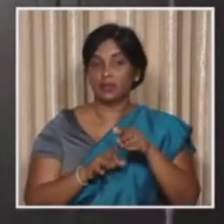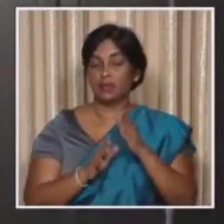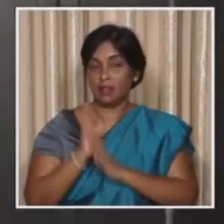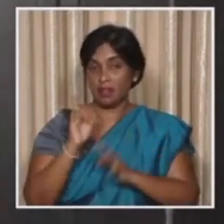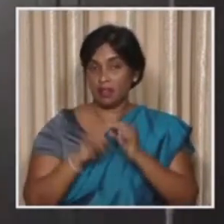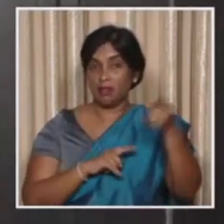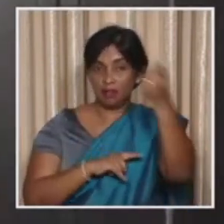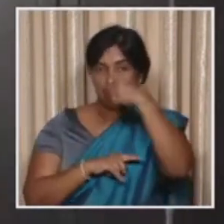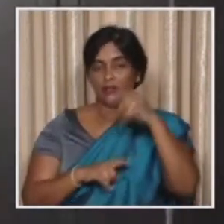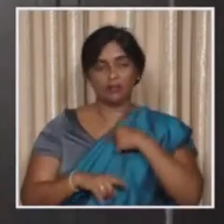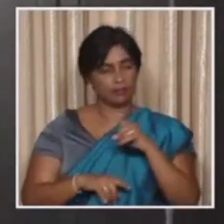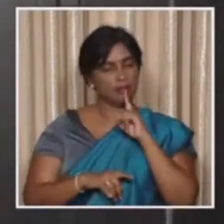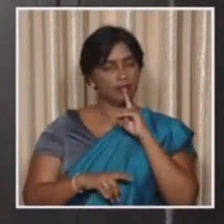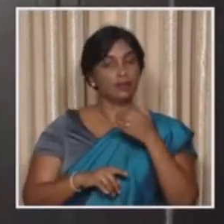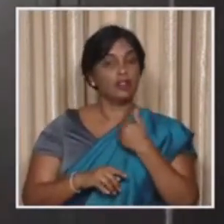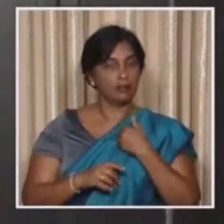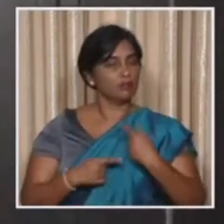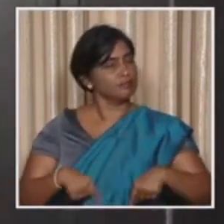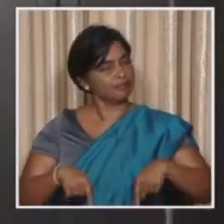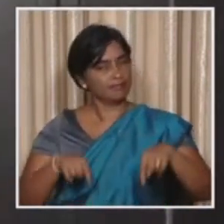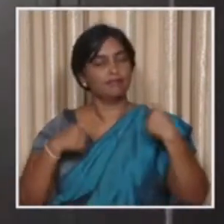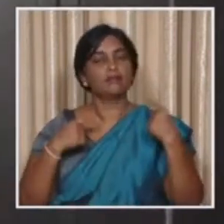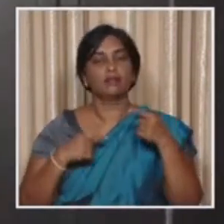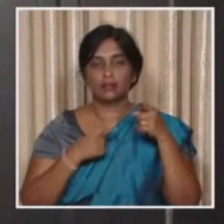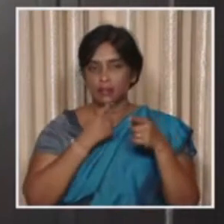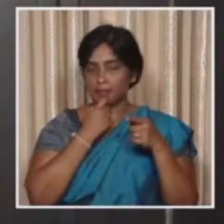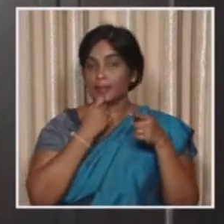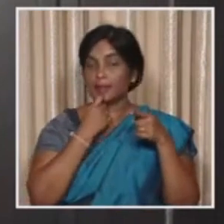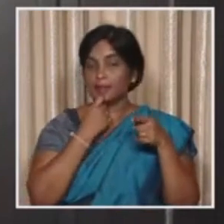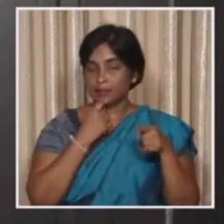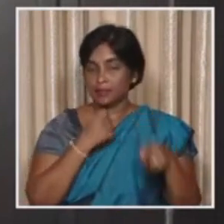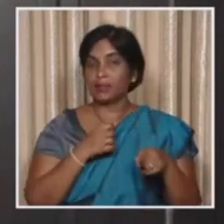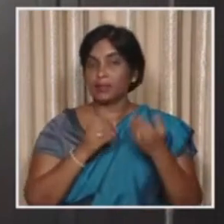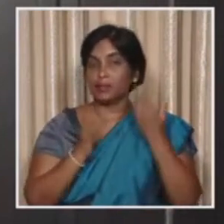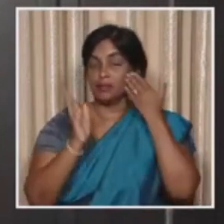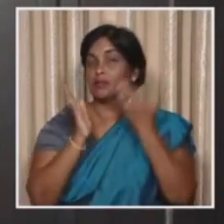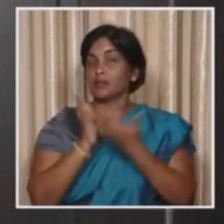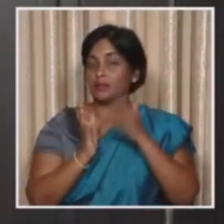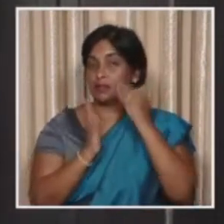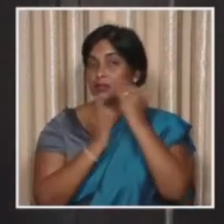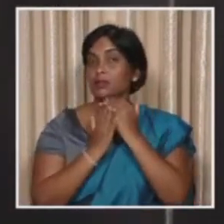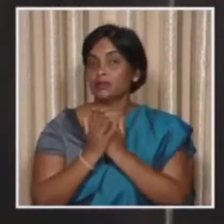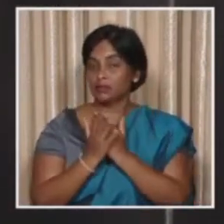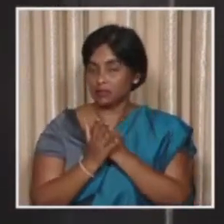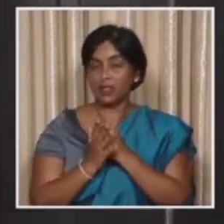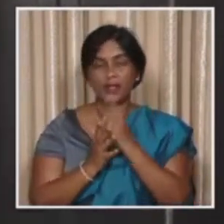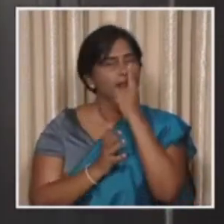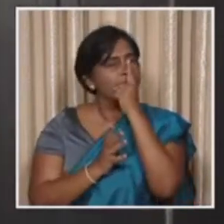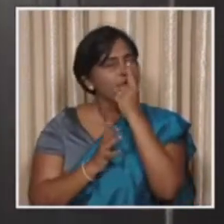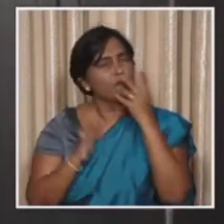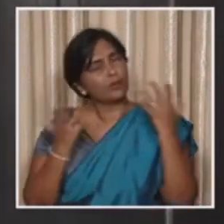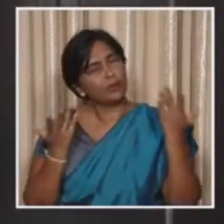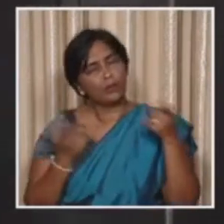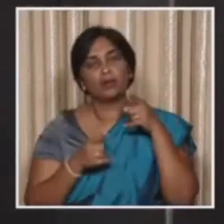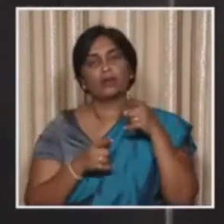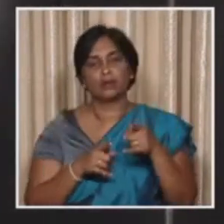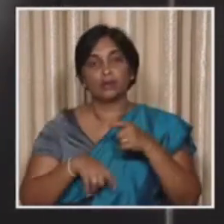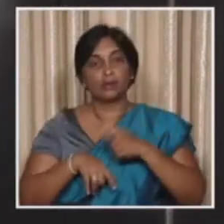விரும்புகின்றேன், சவால் விட விரும்புகின்றேன், இந்த இருக்கக்கூடிய முன்மொழிவுகளிலே ஏதாவது ஒன்றையாவது